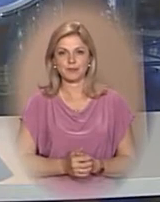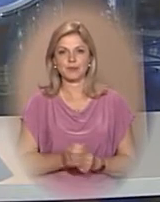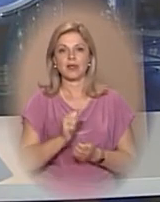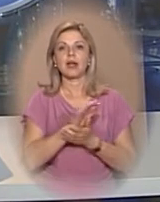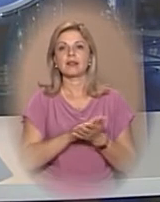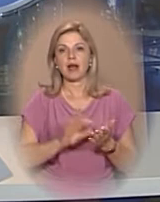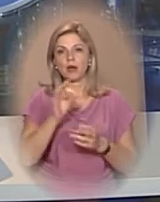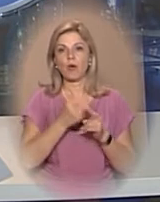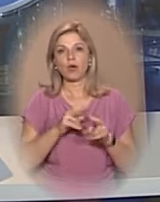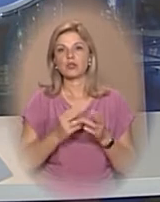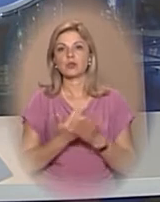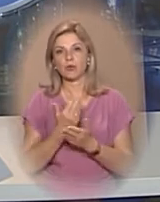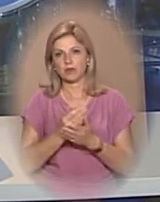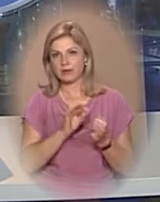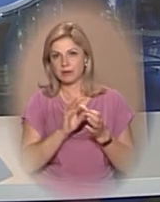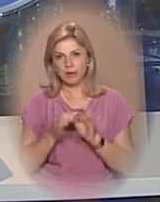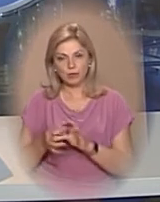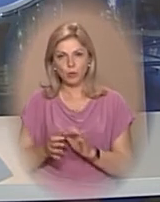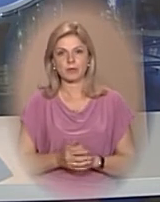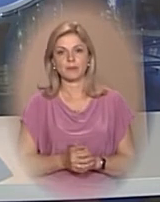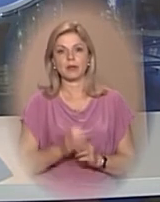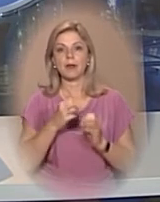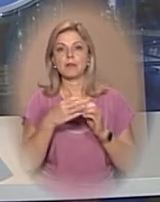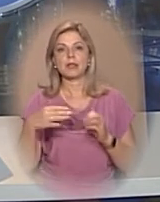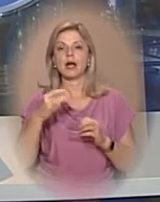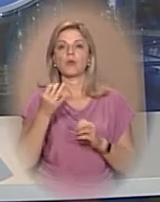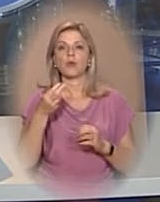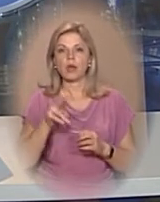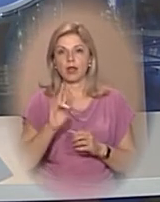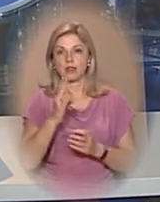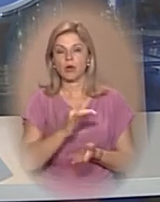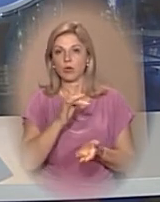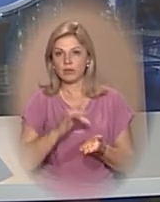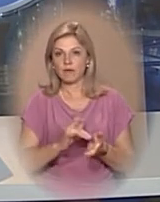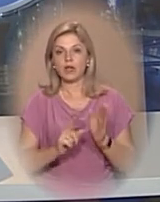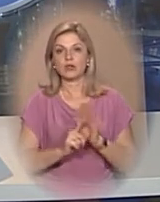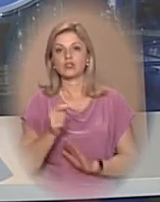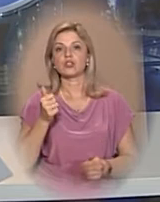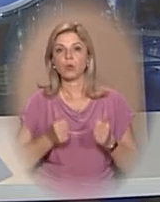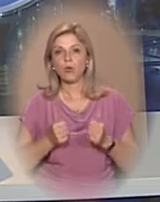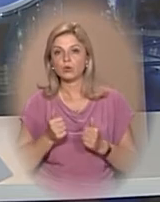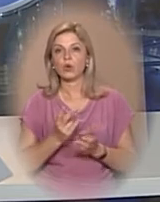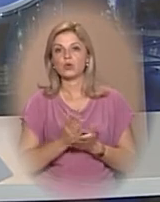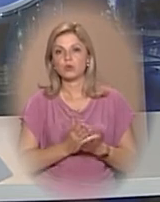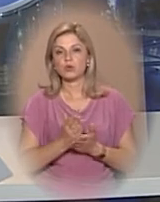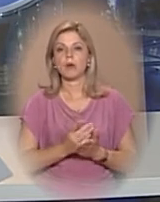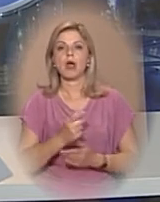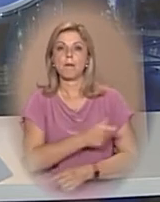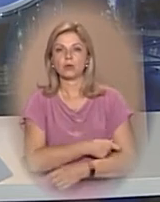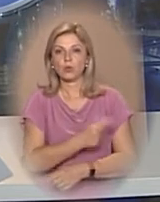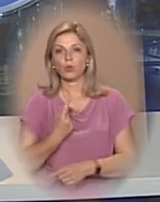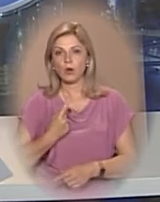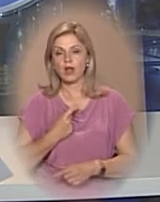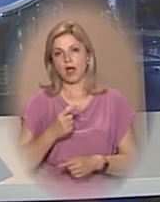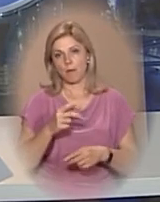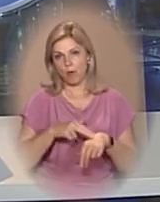Далі про ці та інші події більш докладно. З 15 липня в Миколаєві розпочнеться конкурс на службу в патрульній поліції. Участь у